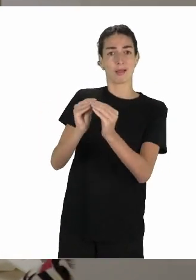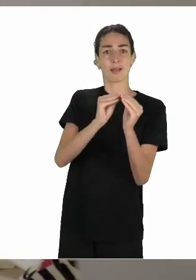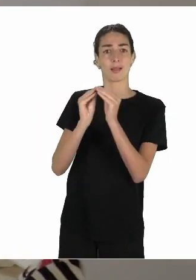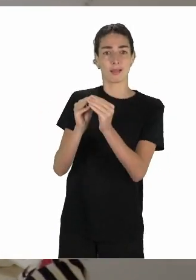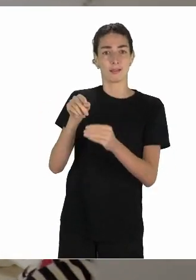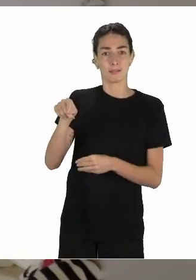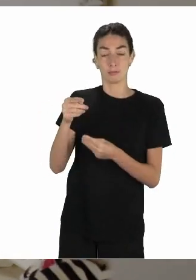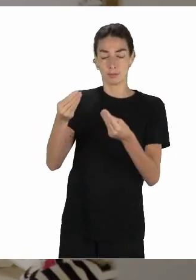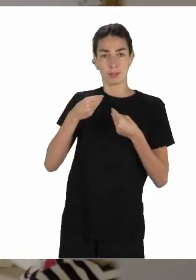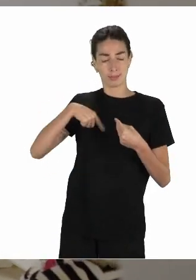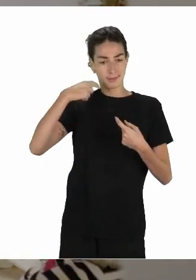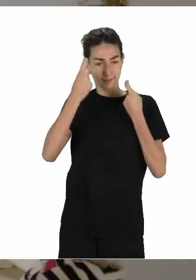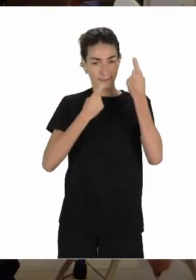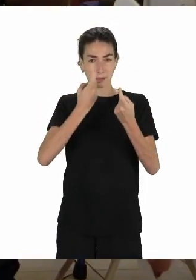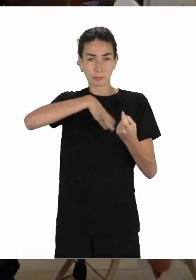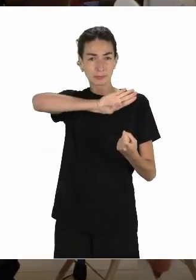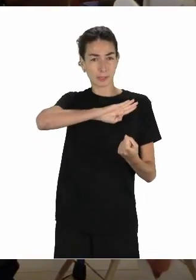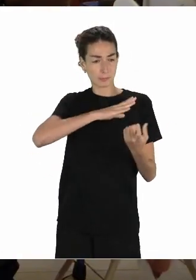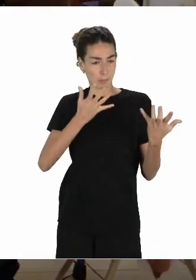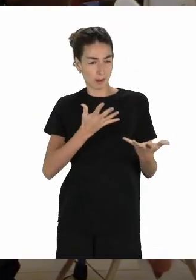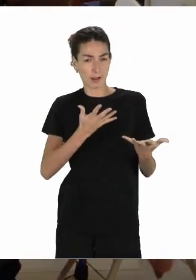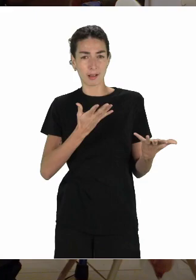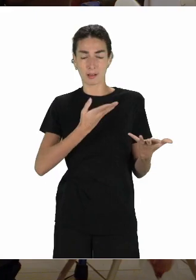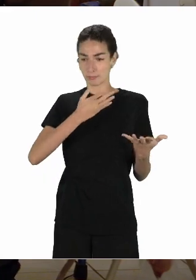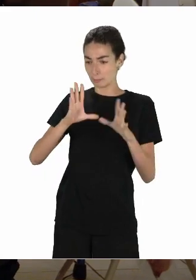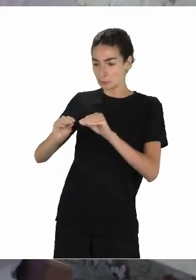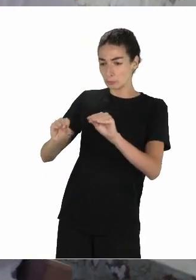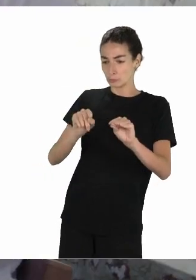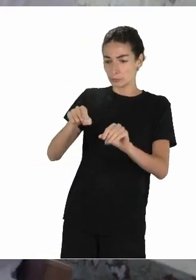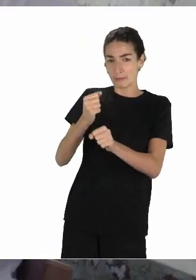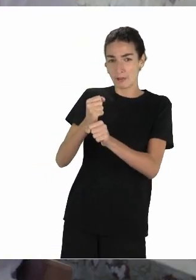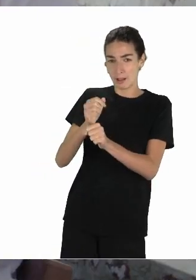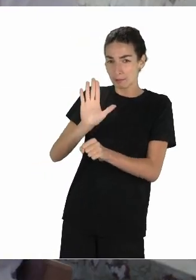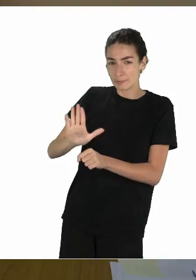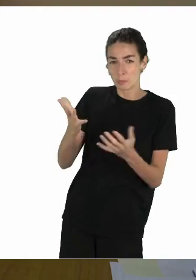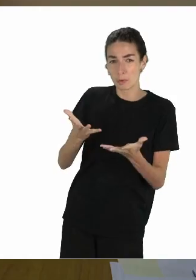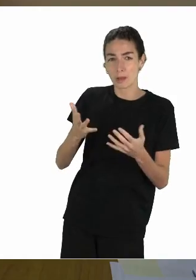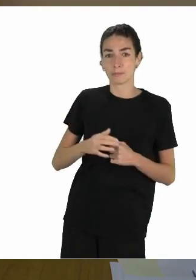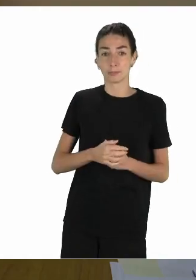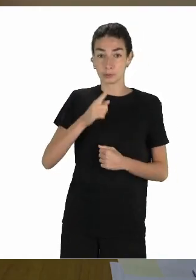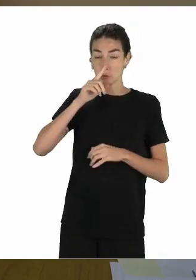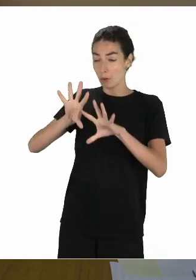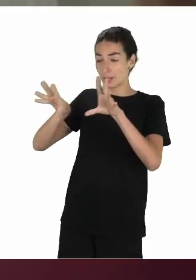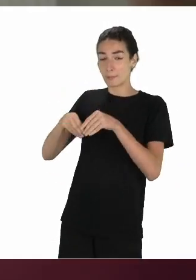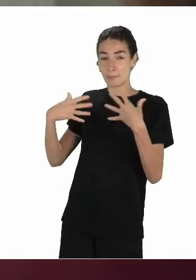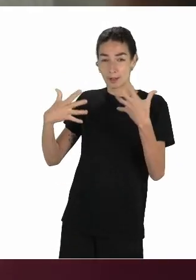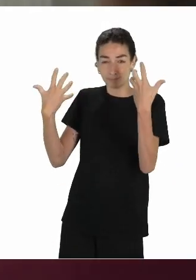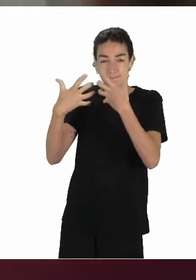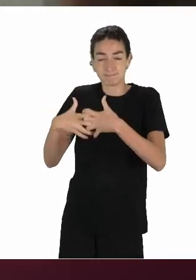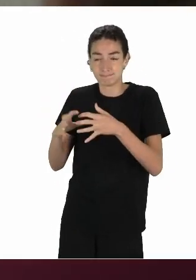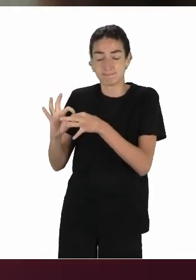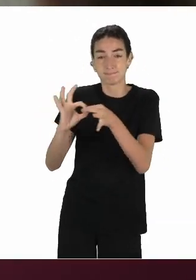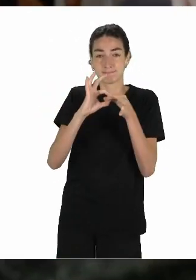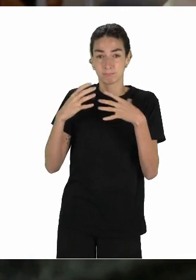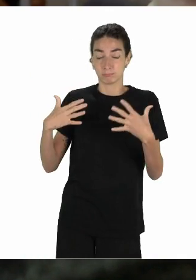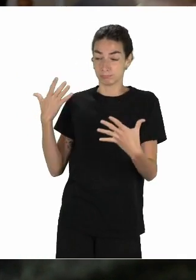difficulté. Donc ça pose des questions à la fois de responsabilité, ça pose des questions de définition des postes. On sent vraiment des cohésions d'équipe,